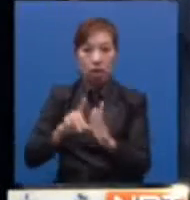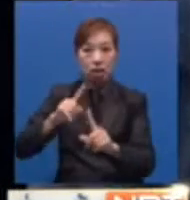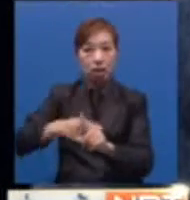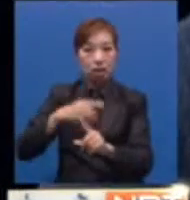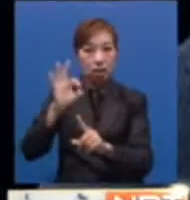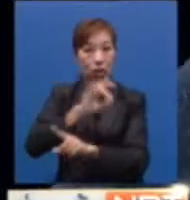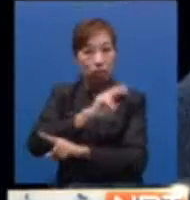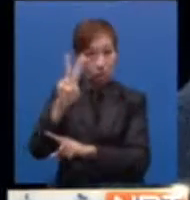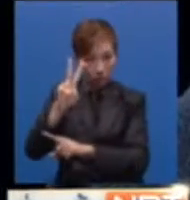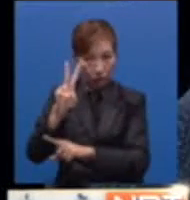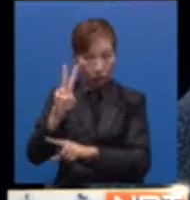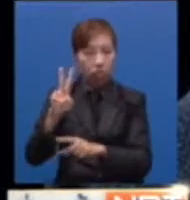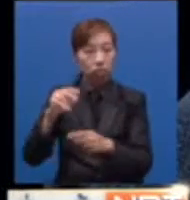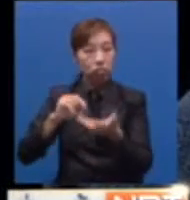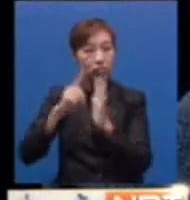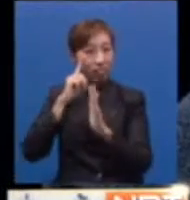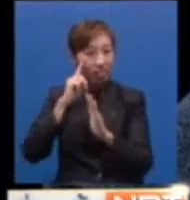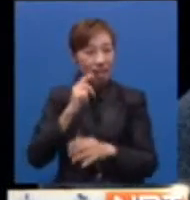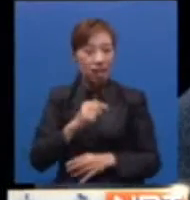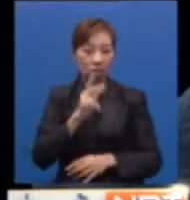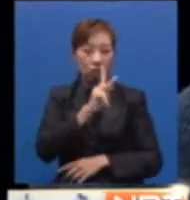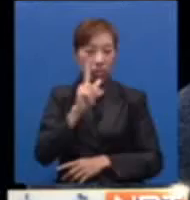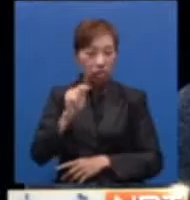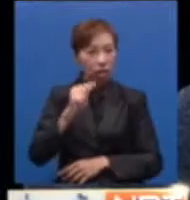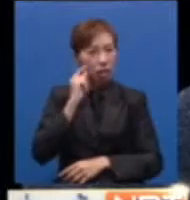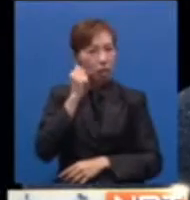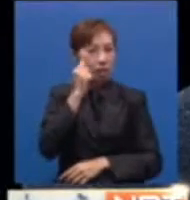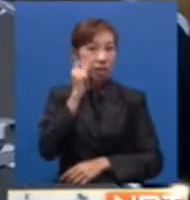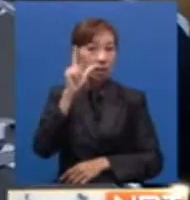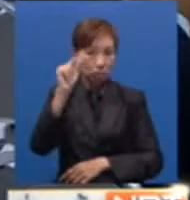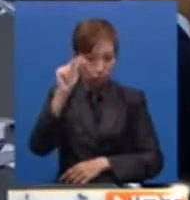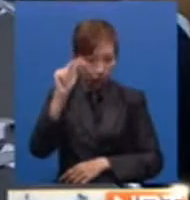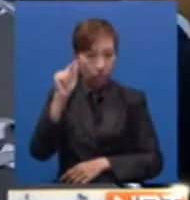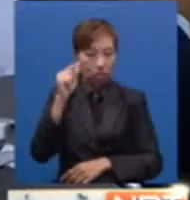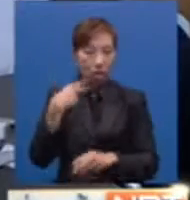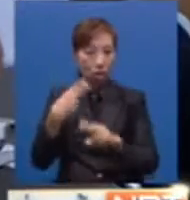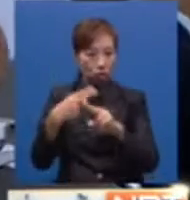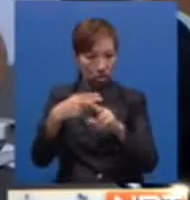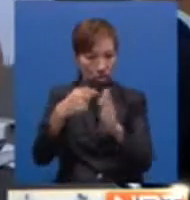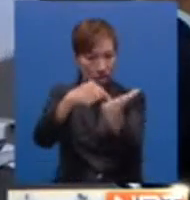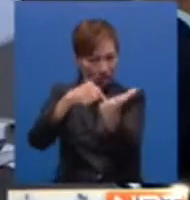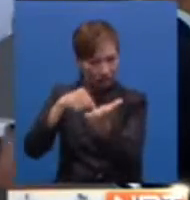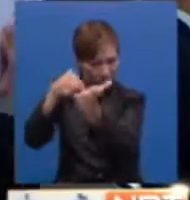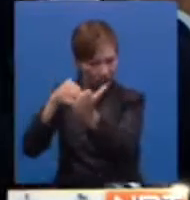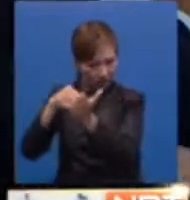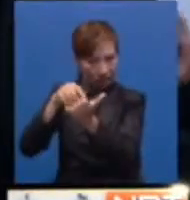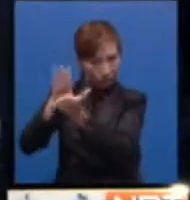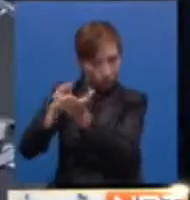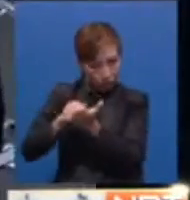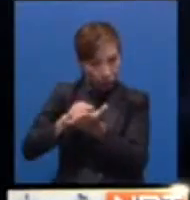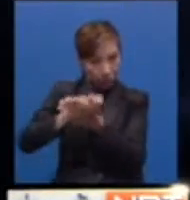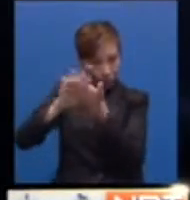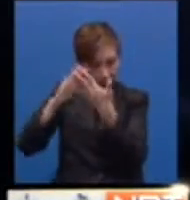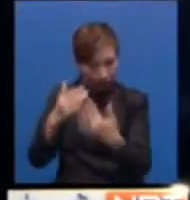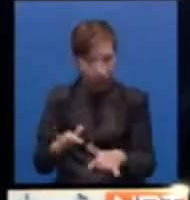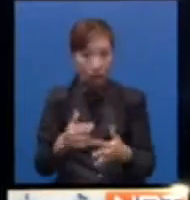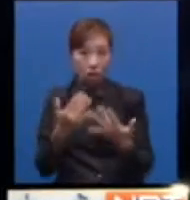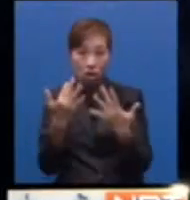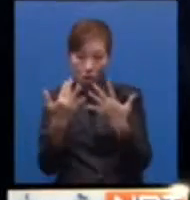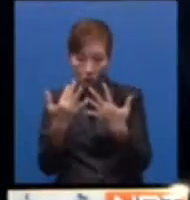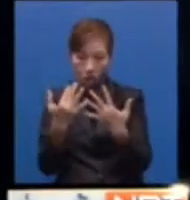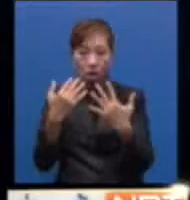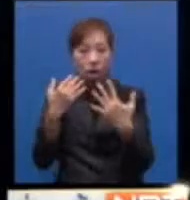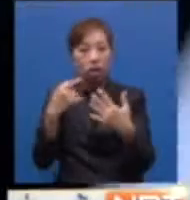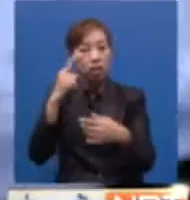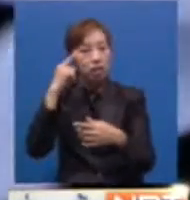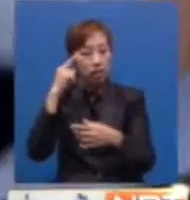กกตจะใช้เวลาทั้งหมด 20วันในการรับรายชื่อก่อนจะดำเนินการขั้นต่อไปในการตรวจสอบคุณสมบัติผู้ถูกเสนอราย